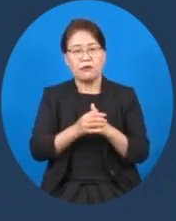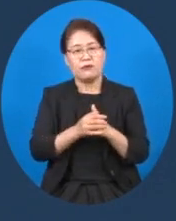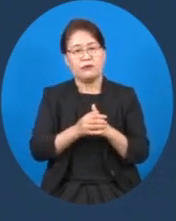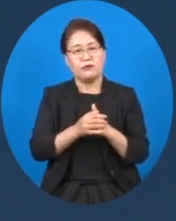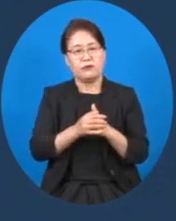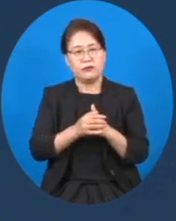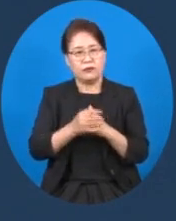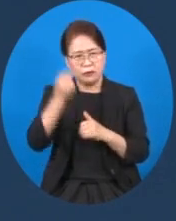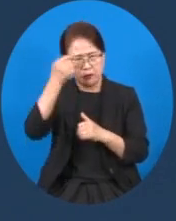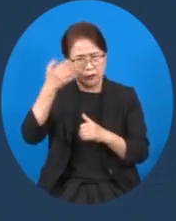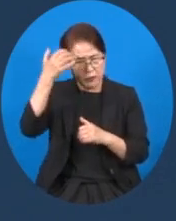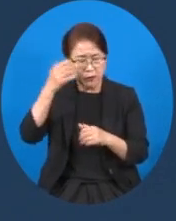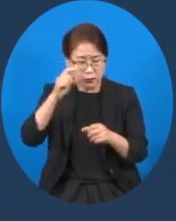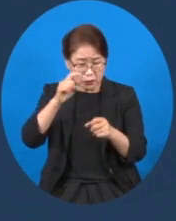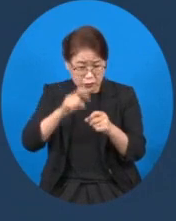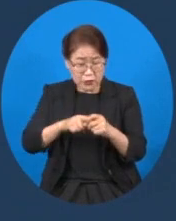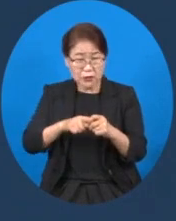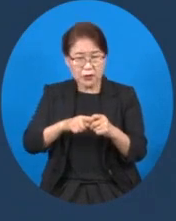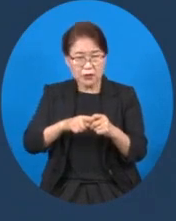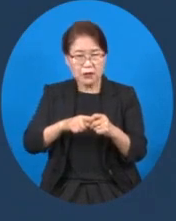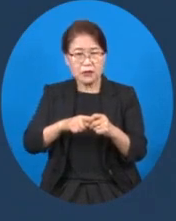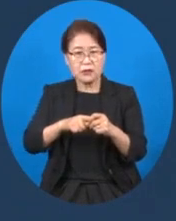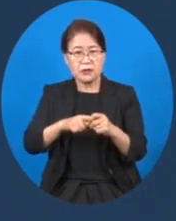이 엔트로피의 증후군을 이겨내려면